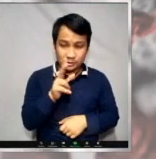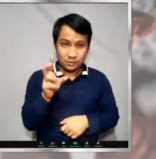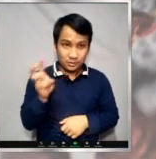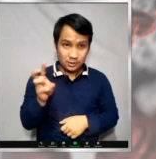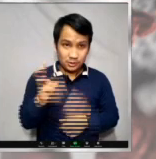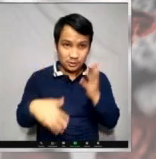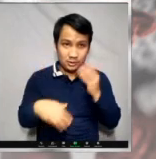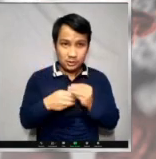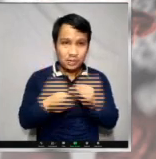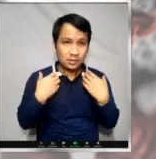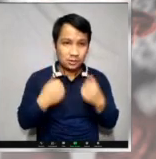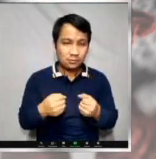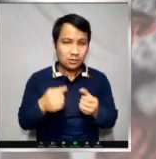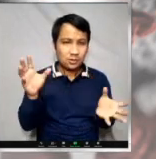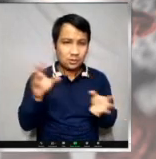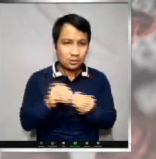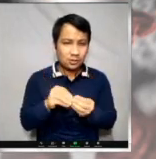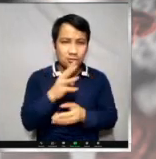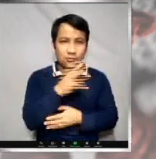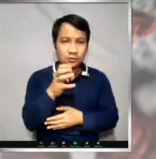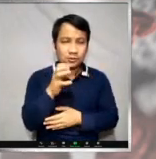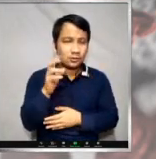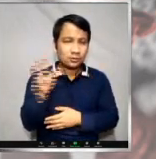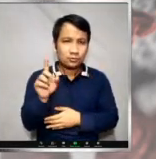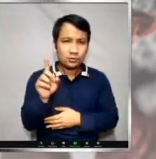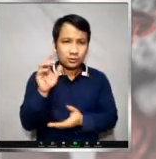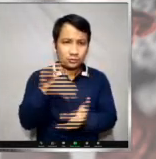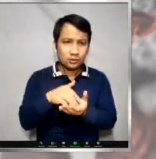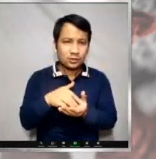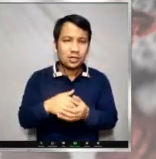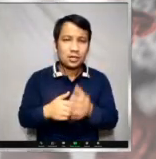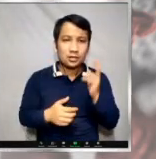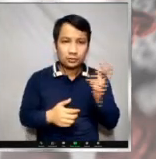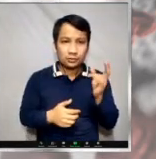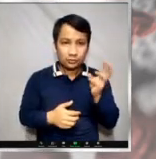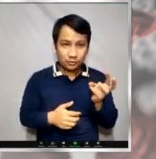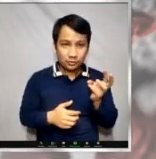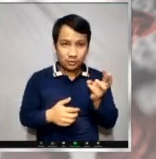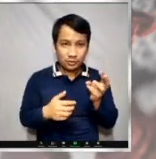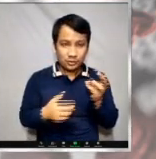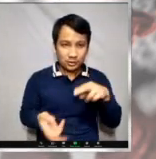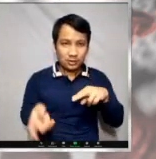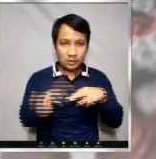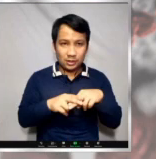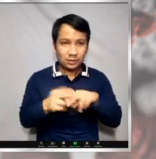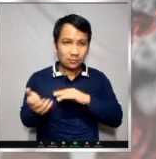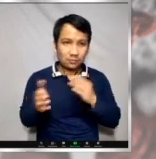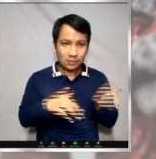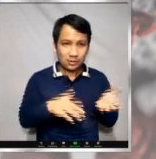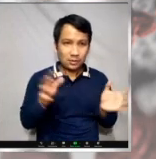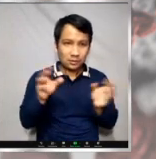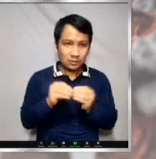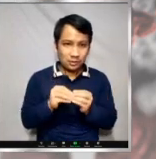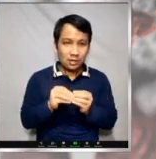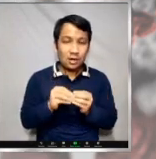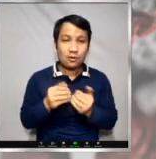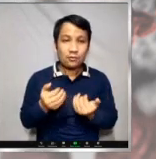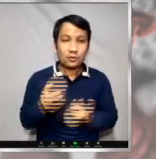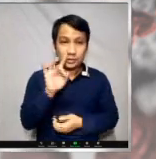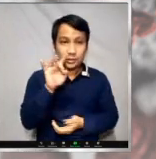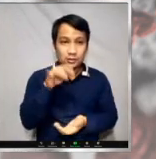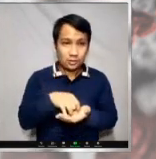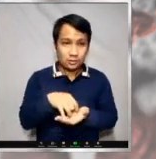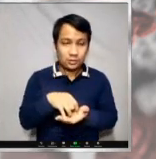na sa 421,086. 36 naman ang nadagdag sa mga namatay na may kabuuang bilang na